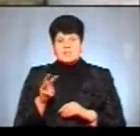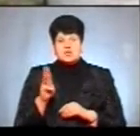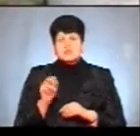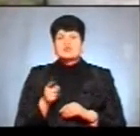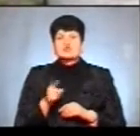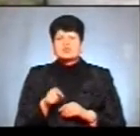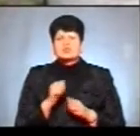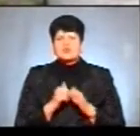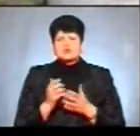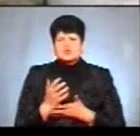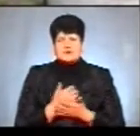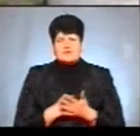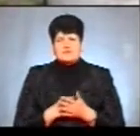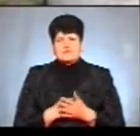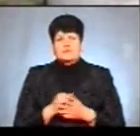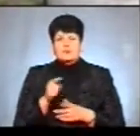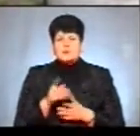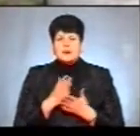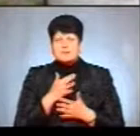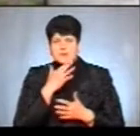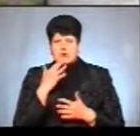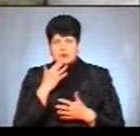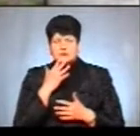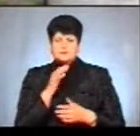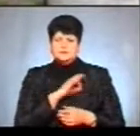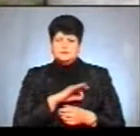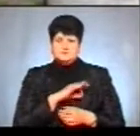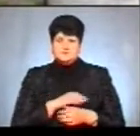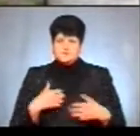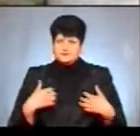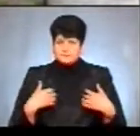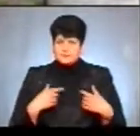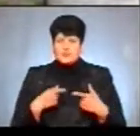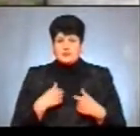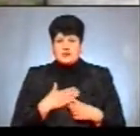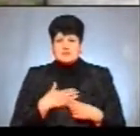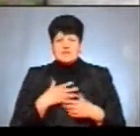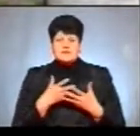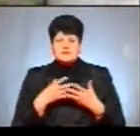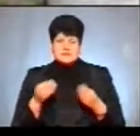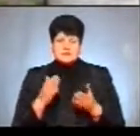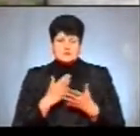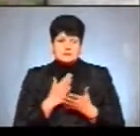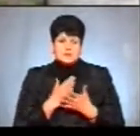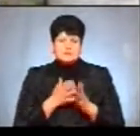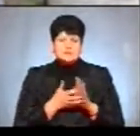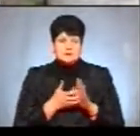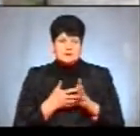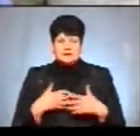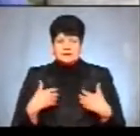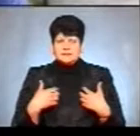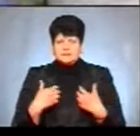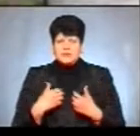часто зривають? Тому що вона містить багато поживних речовин, а навесні в нас в більшості людей авітаміноз, і